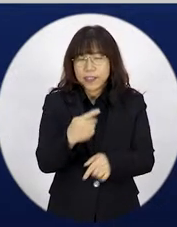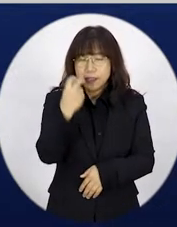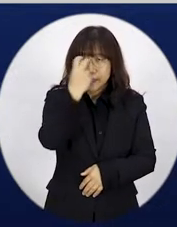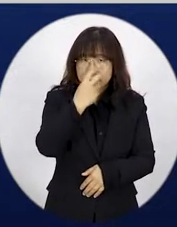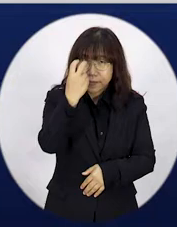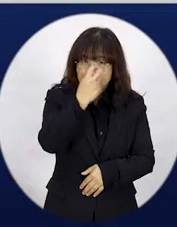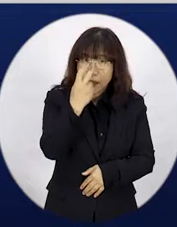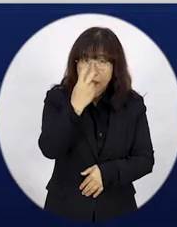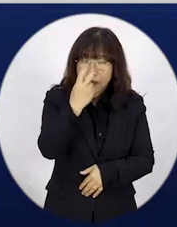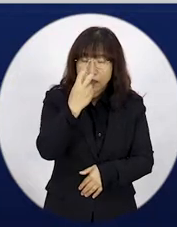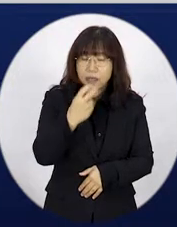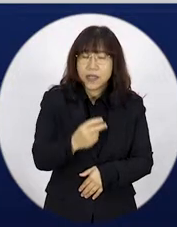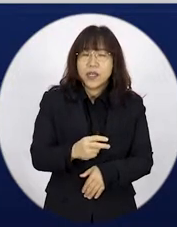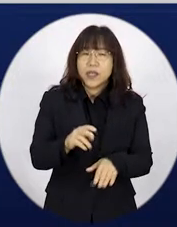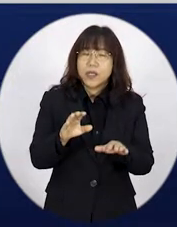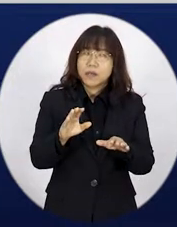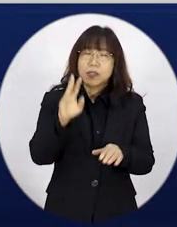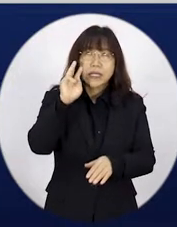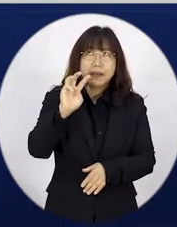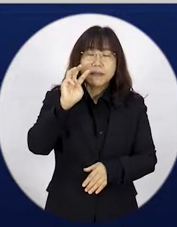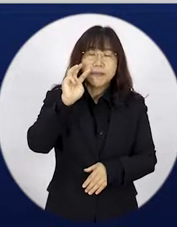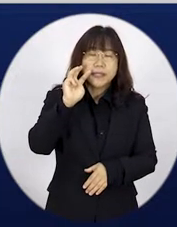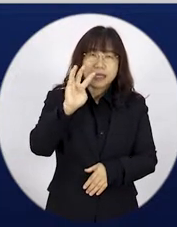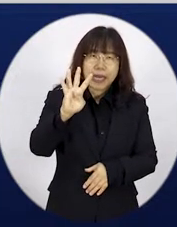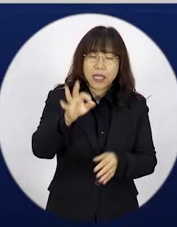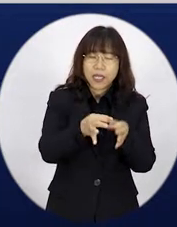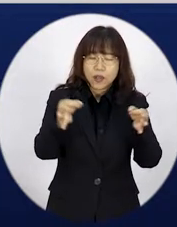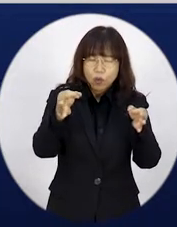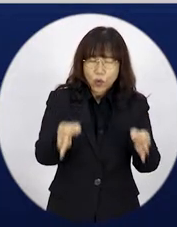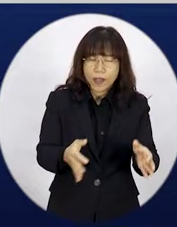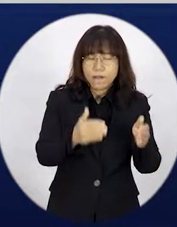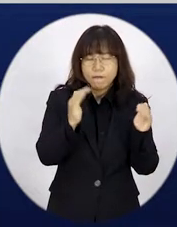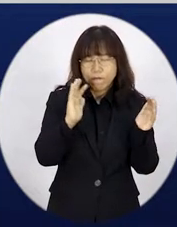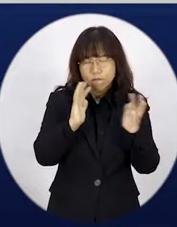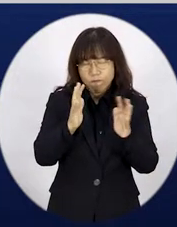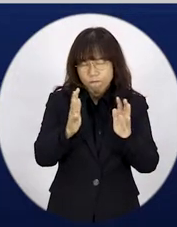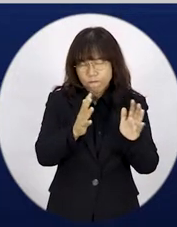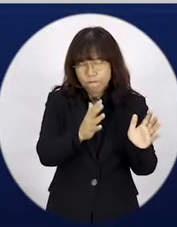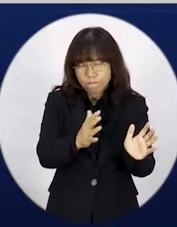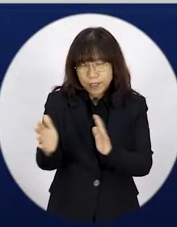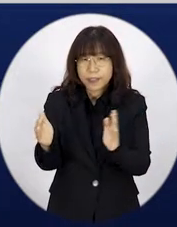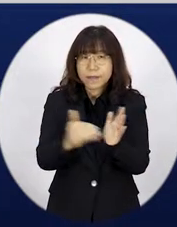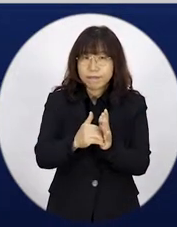다양한 일정으로 진행되며 34일간의 대장정을 마무리했습니다.